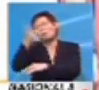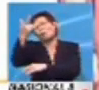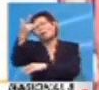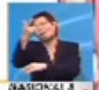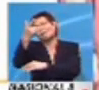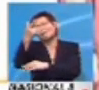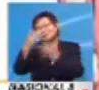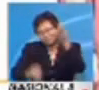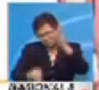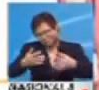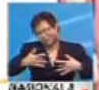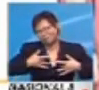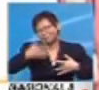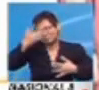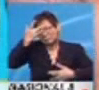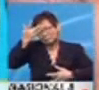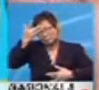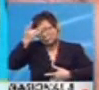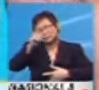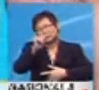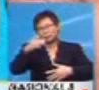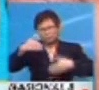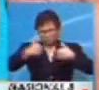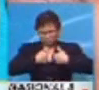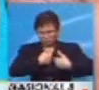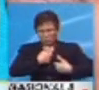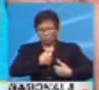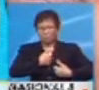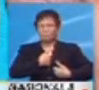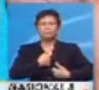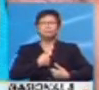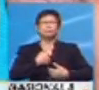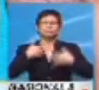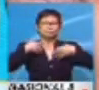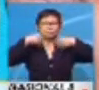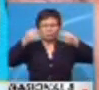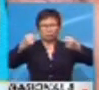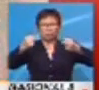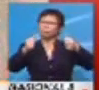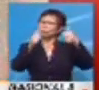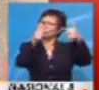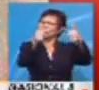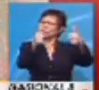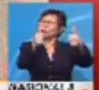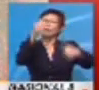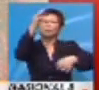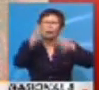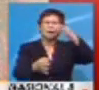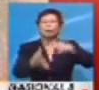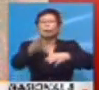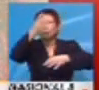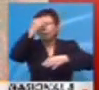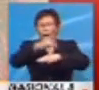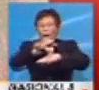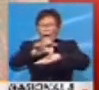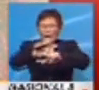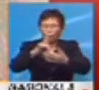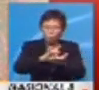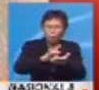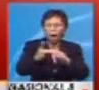sekiranya terdapat gejala tipis pada diri ratusan untuk sembuh adalah tinggi sekiranya mendapatkan rawatan